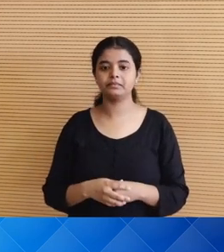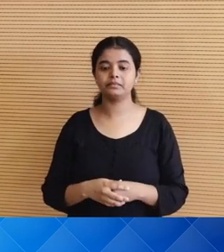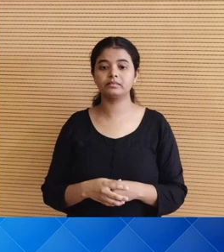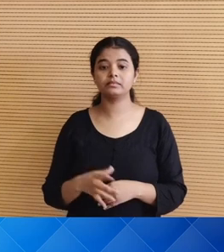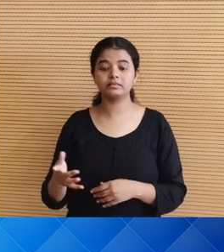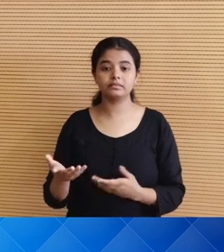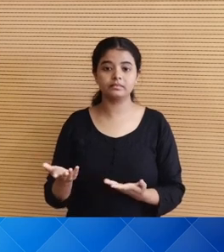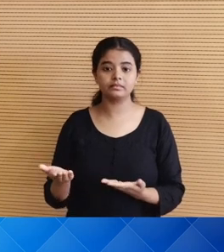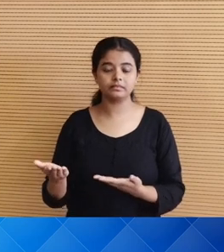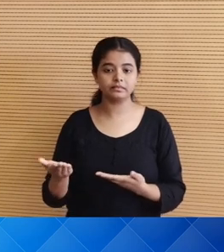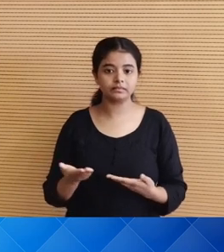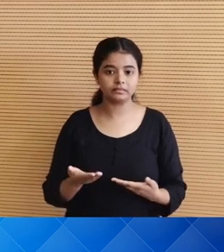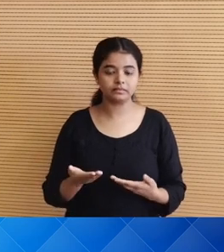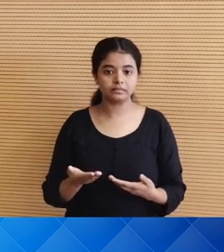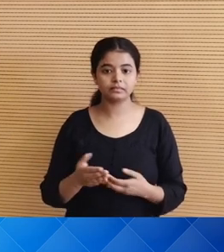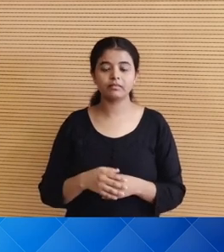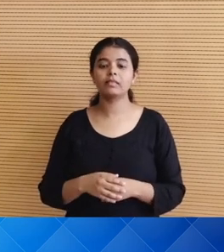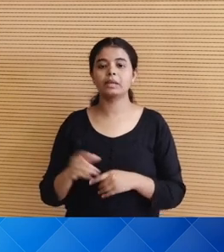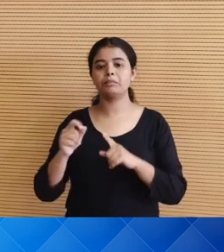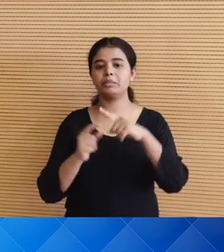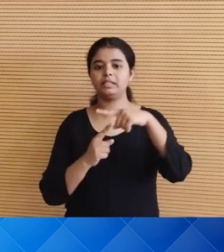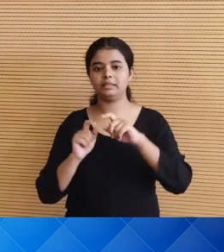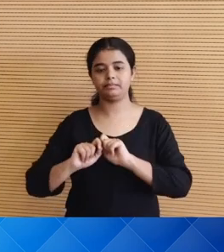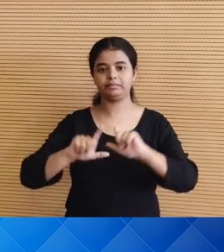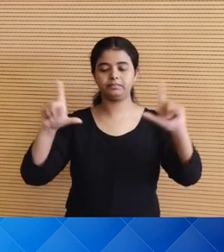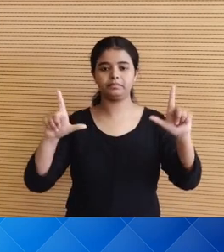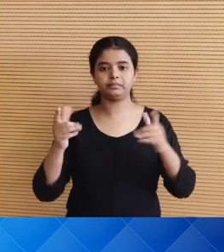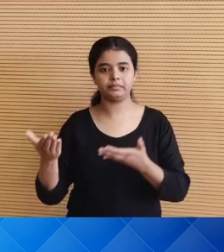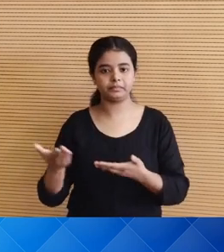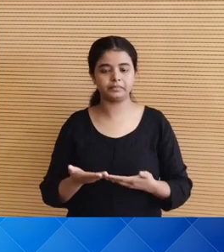Technical team is ready with the presentation. Please welcome.